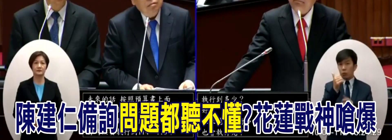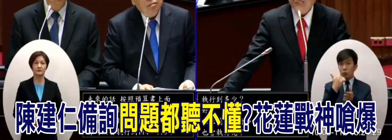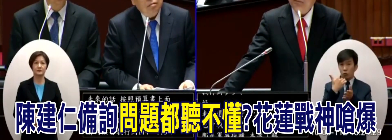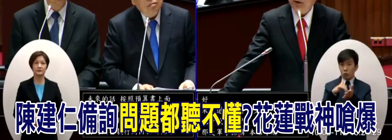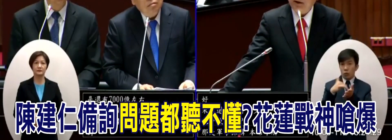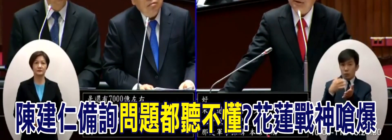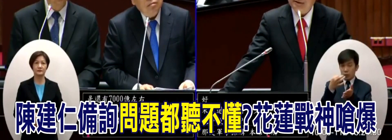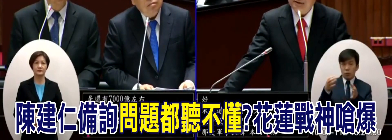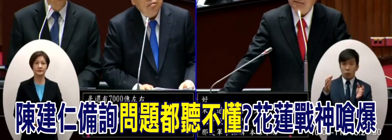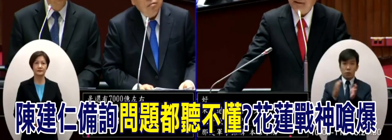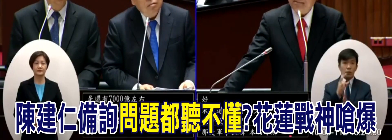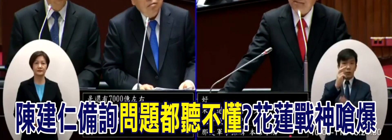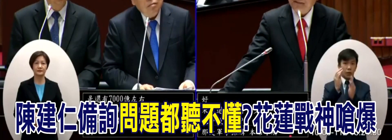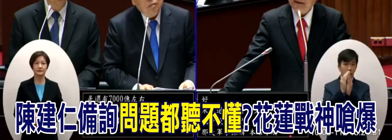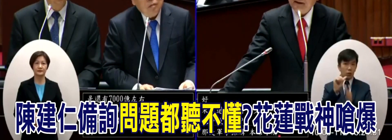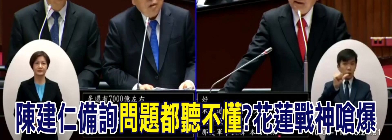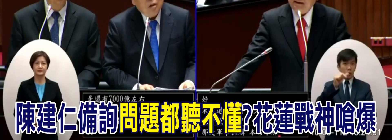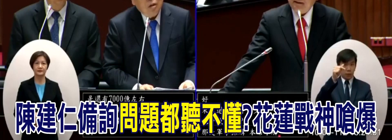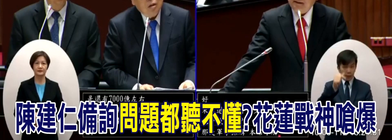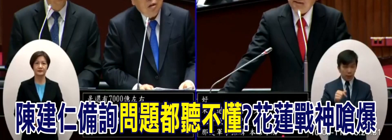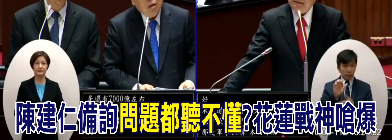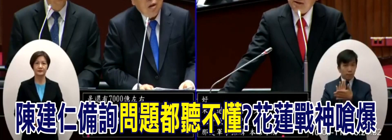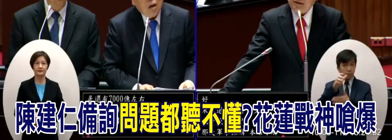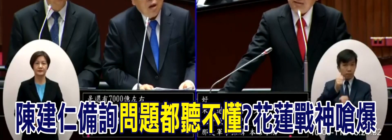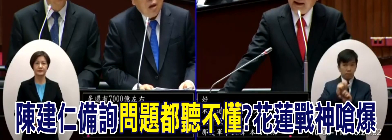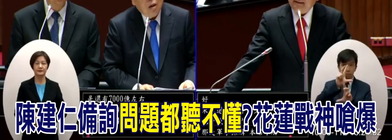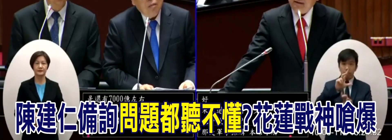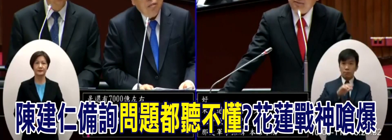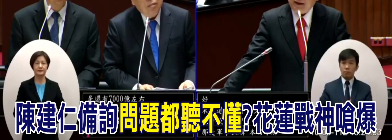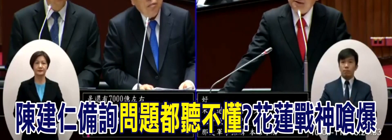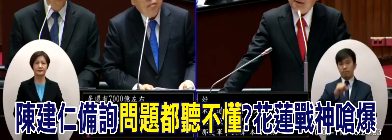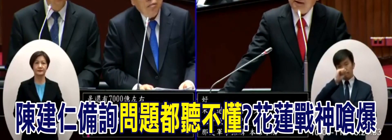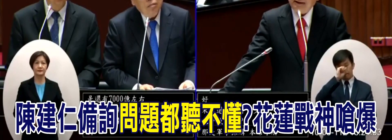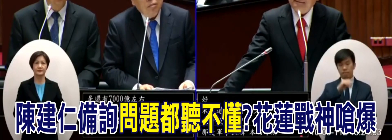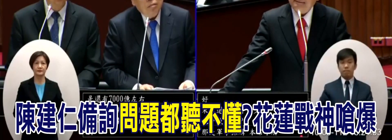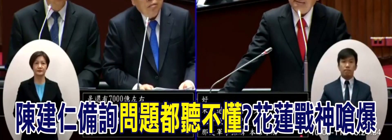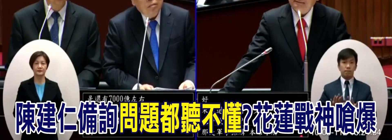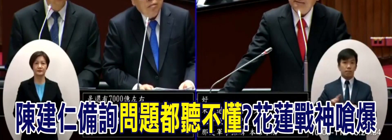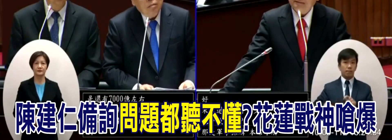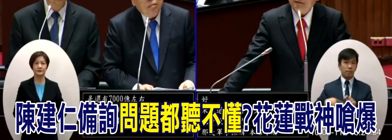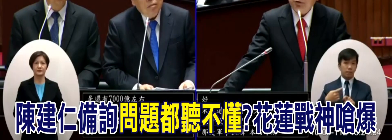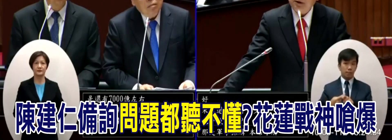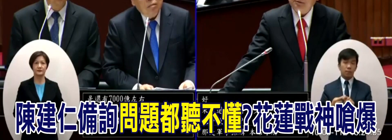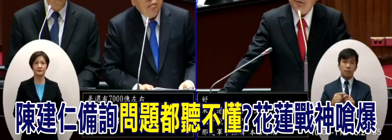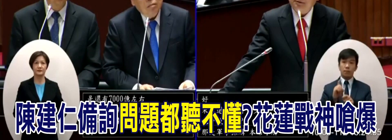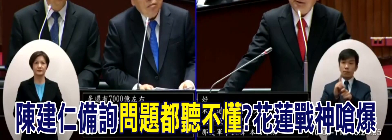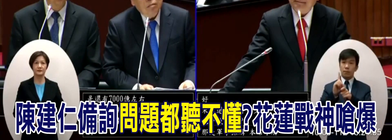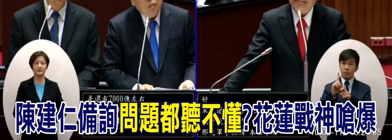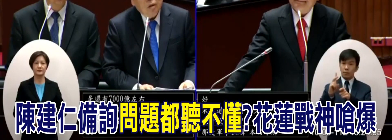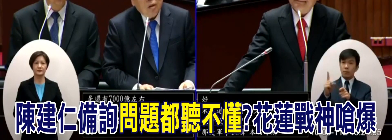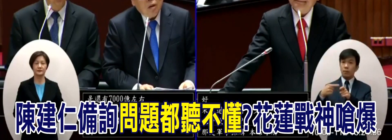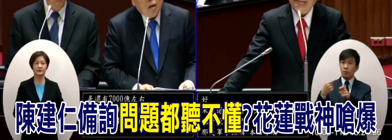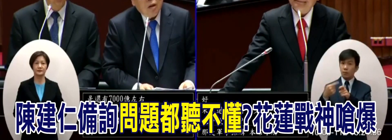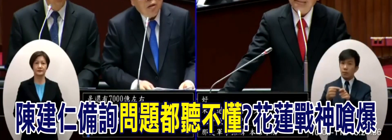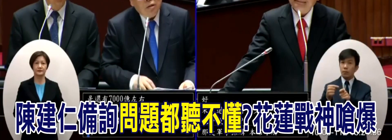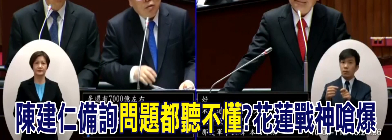2兆5000亿，好，未来会执行完。今年112年，预算数是多